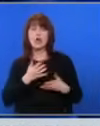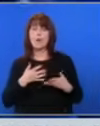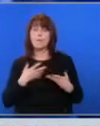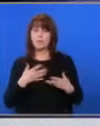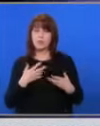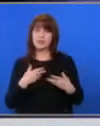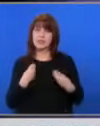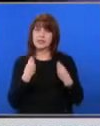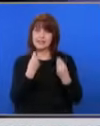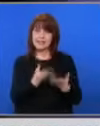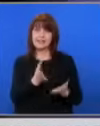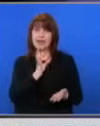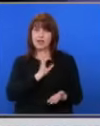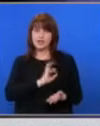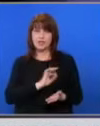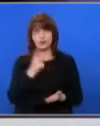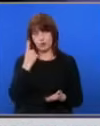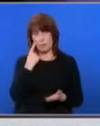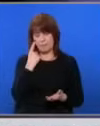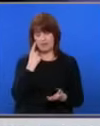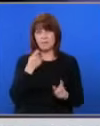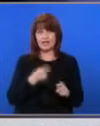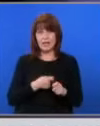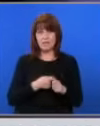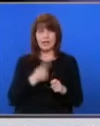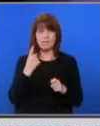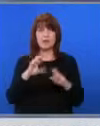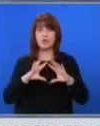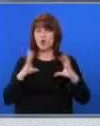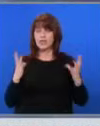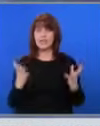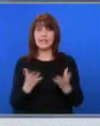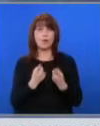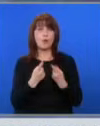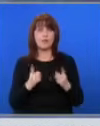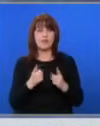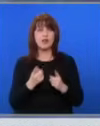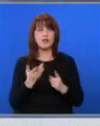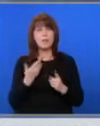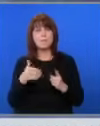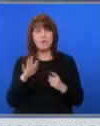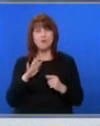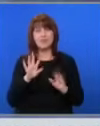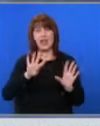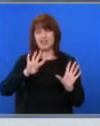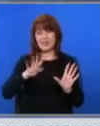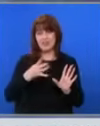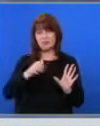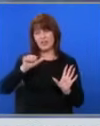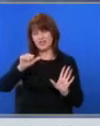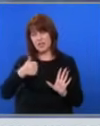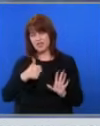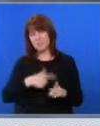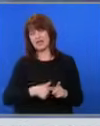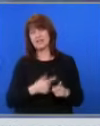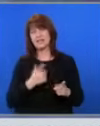дадат този шанс. И да опитаме да направим едно цялостно управление. Повече такива за 9 месеца, за 6 месеца, а да видим,